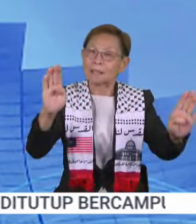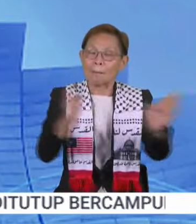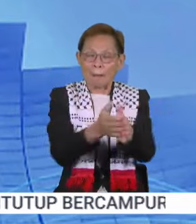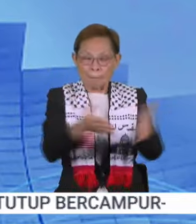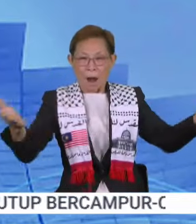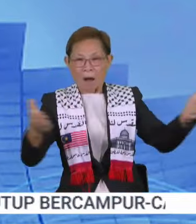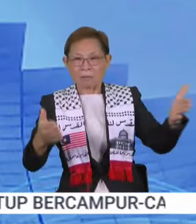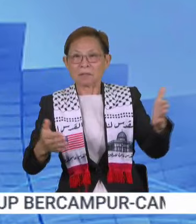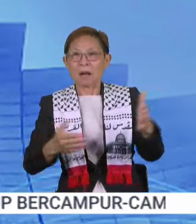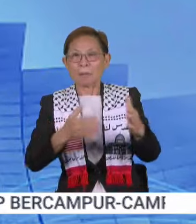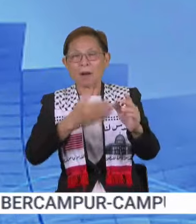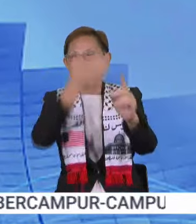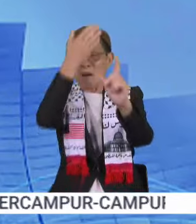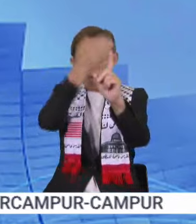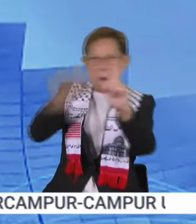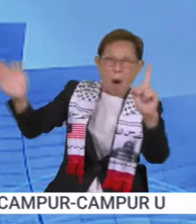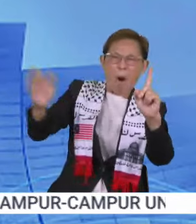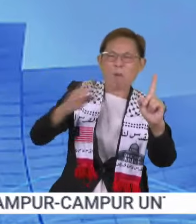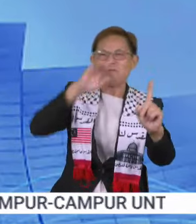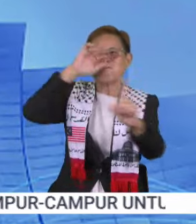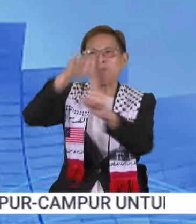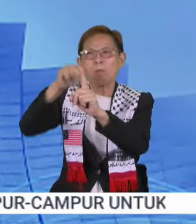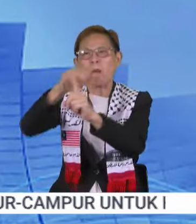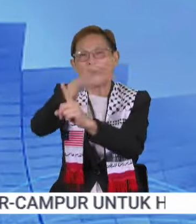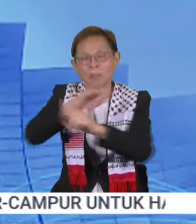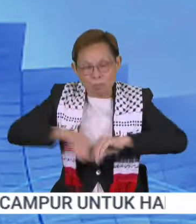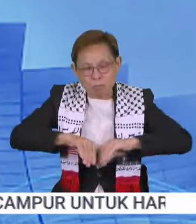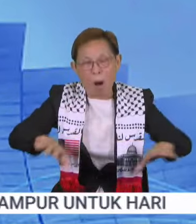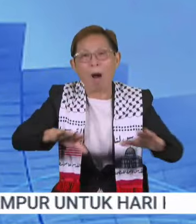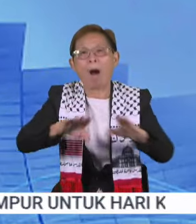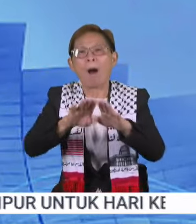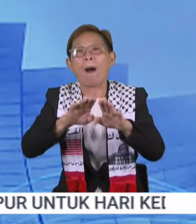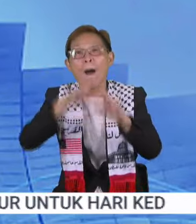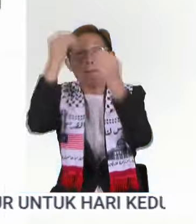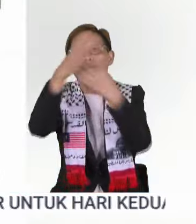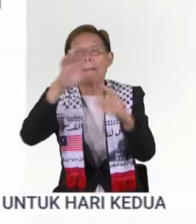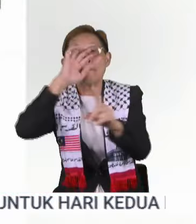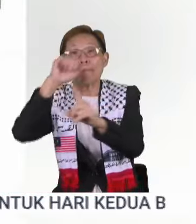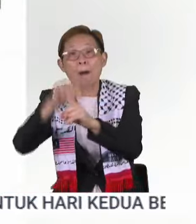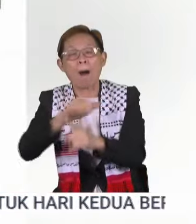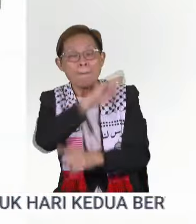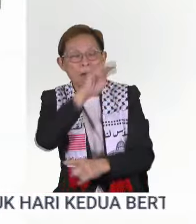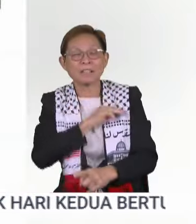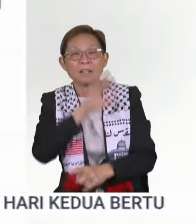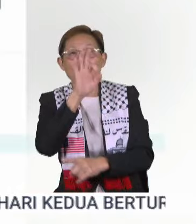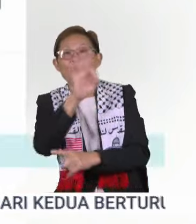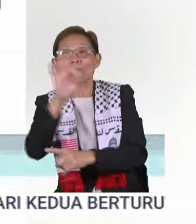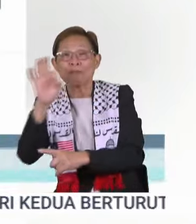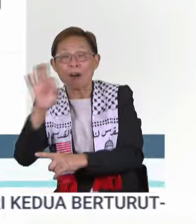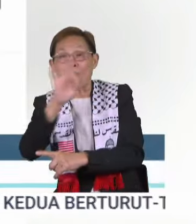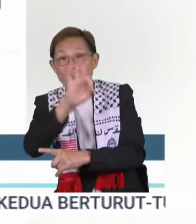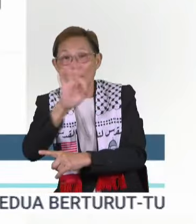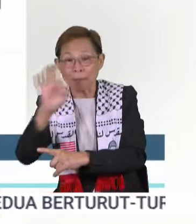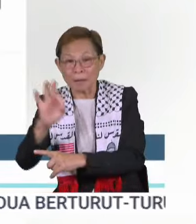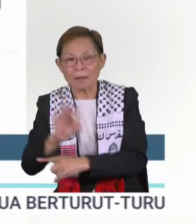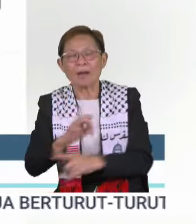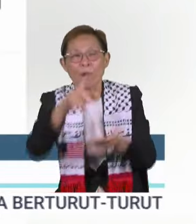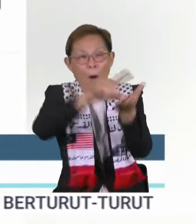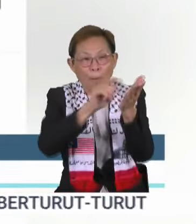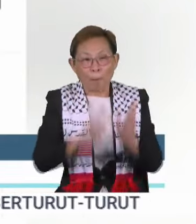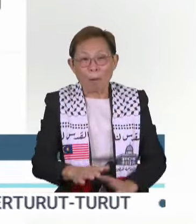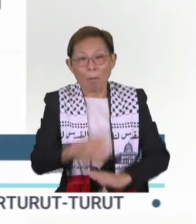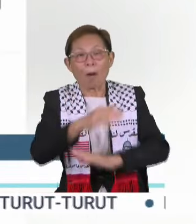fitnah serta penyebaran maklumat palsu menteri komunikasi Fami Fadil mengambil Sikap menerima laporan wartawan tanpa sempadan